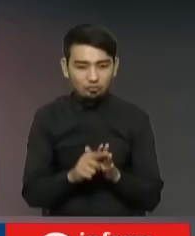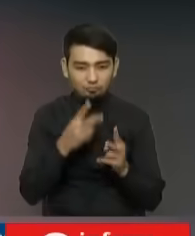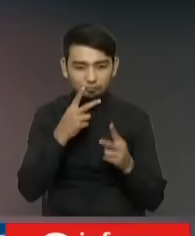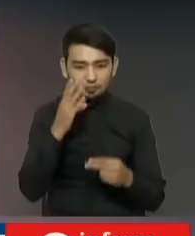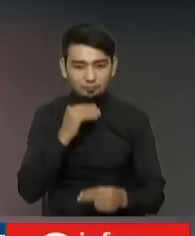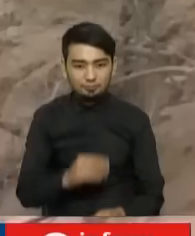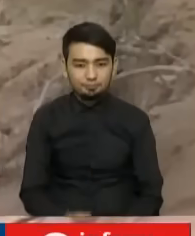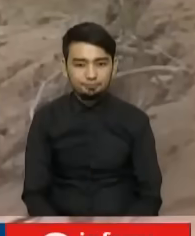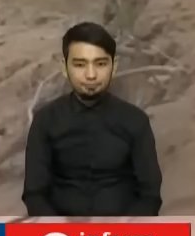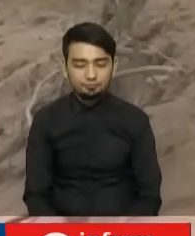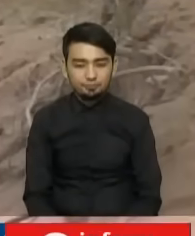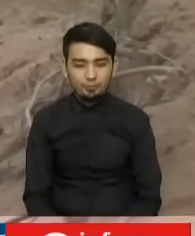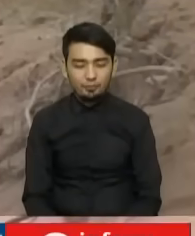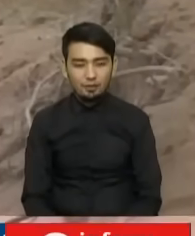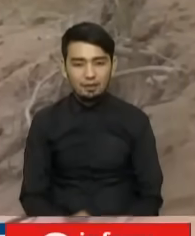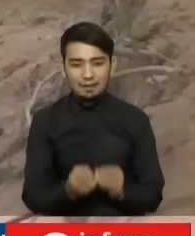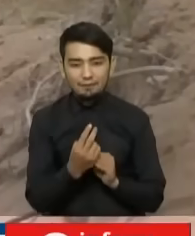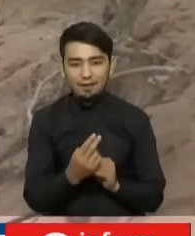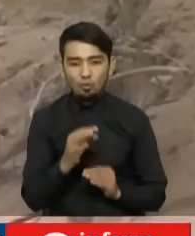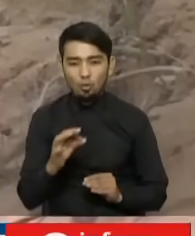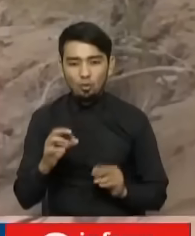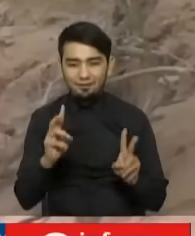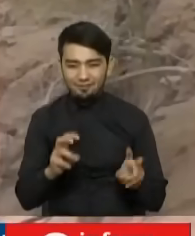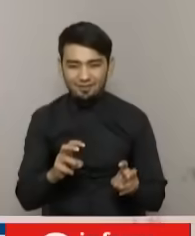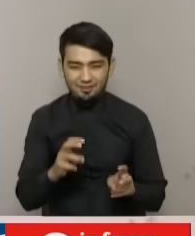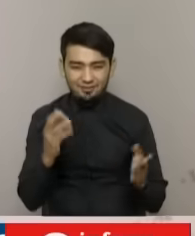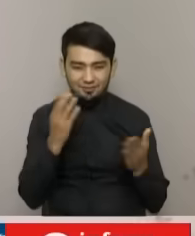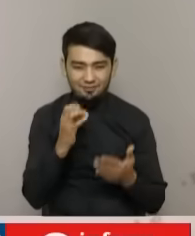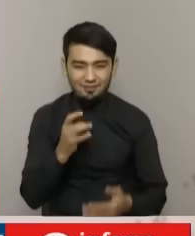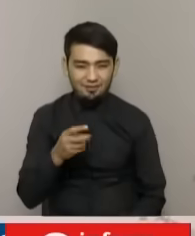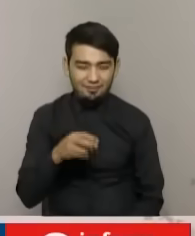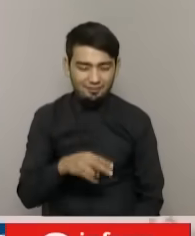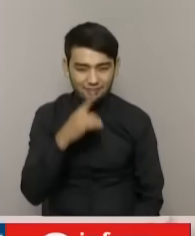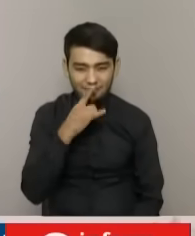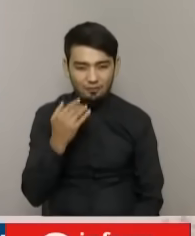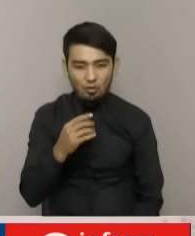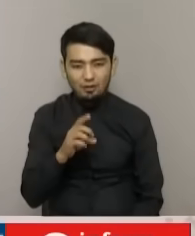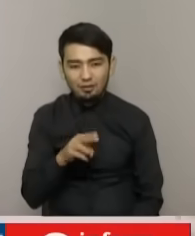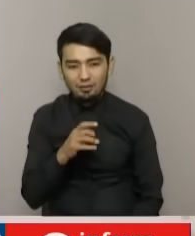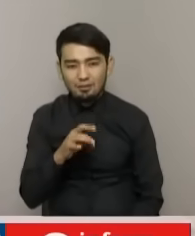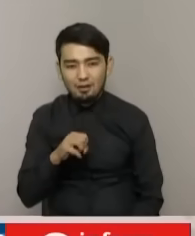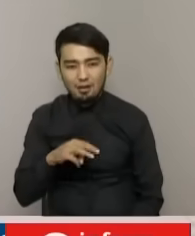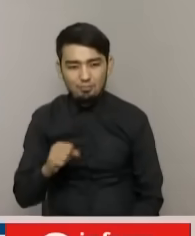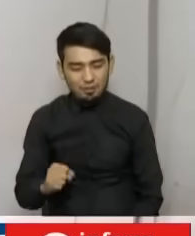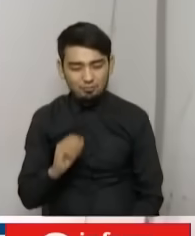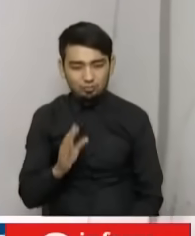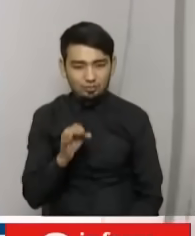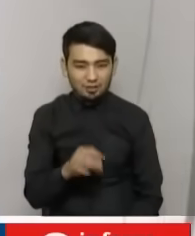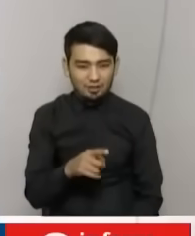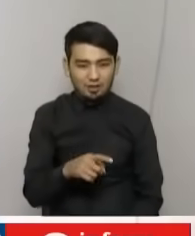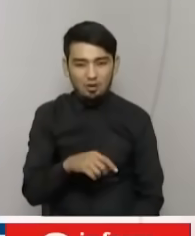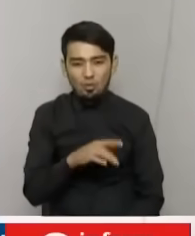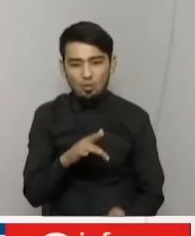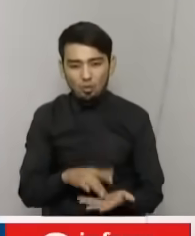аласыздар. 12.00 деп аталатын отандық сериал нағыз драмаға толы туынды болмақ. Сюжет желісі бойынша ланкестер қаладағы сауда